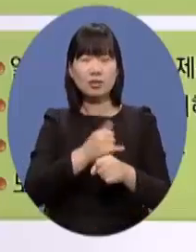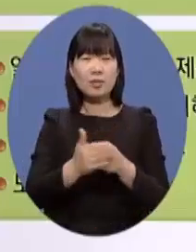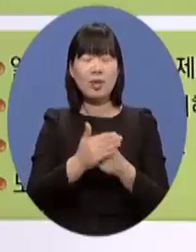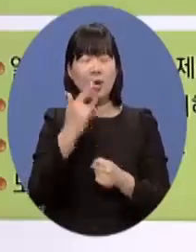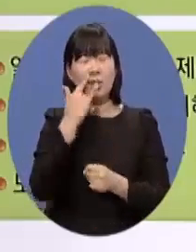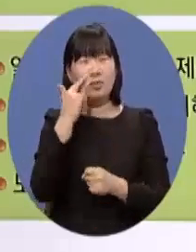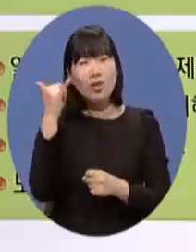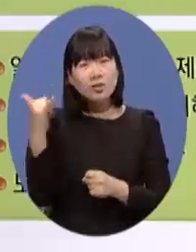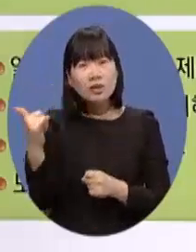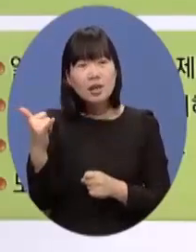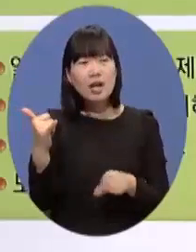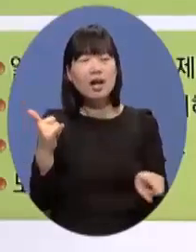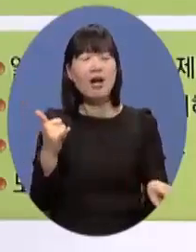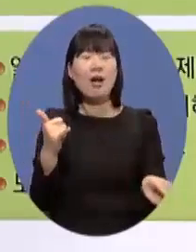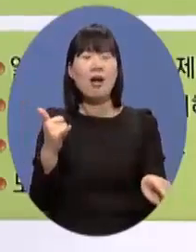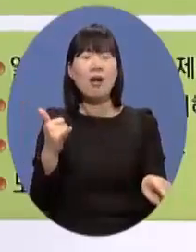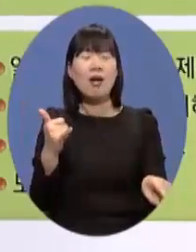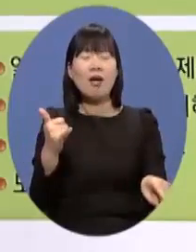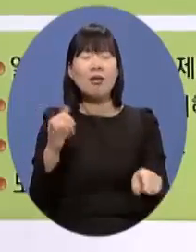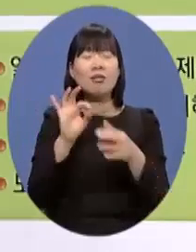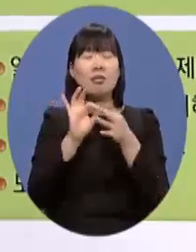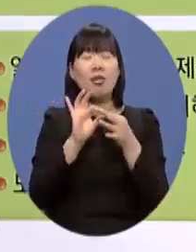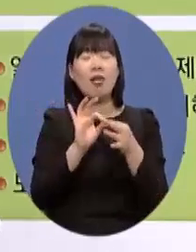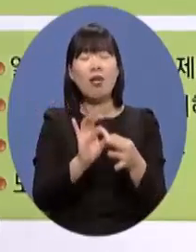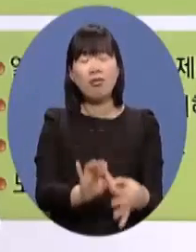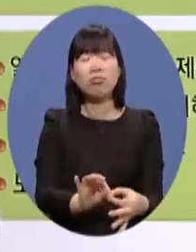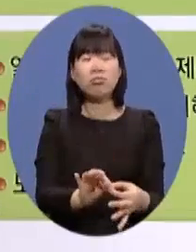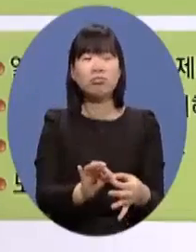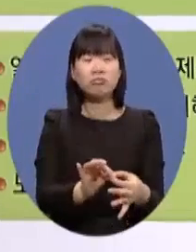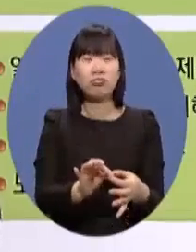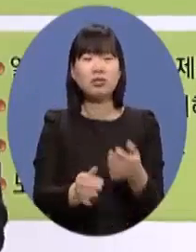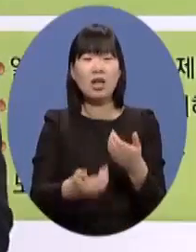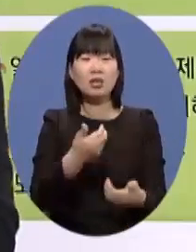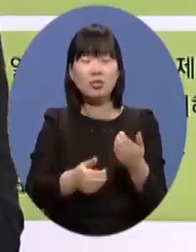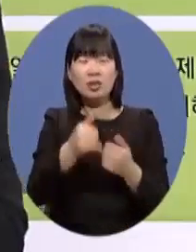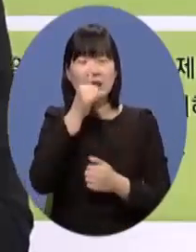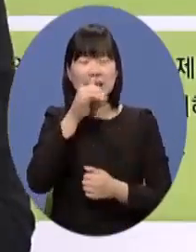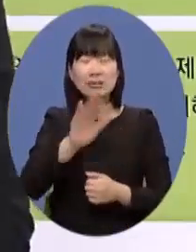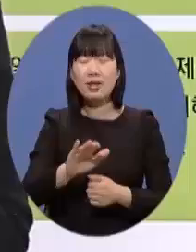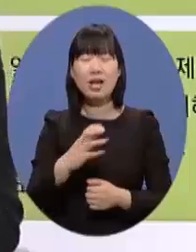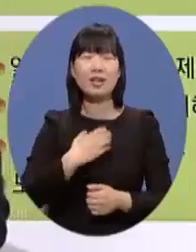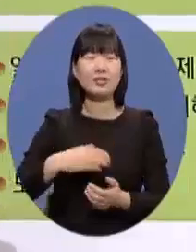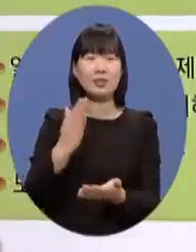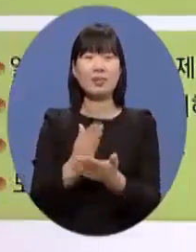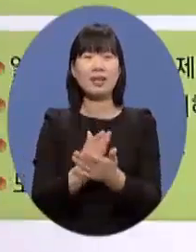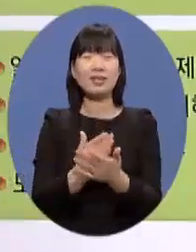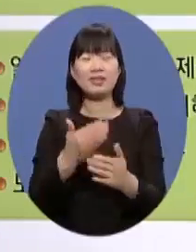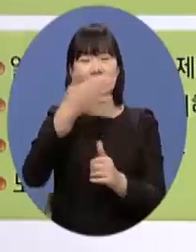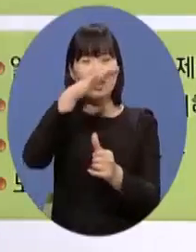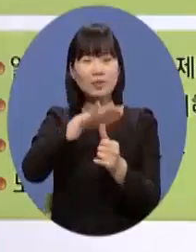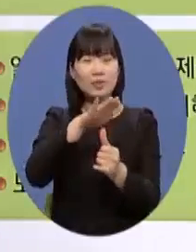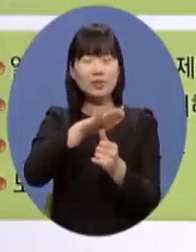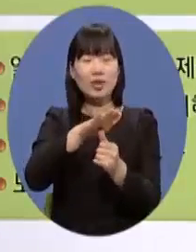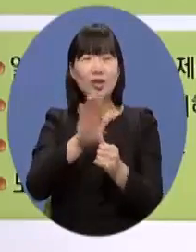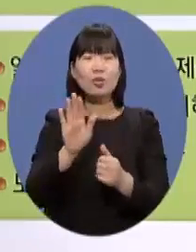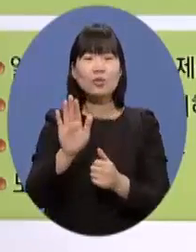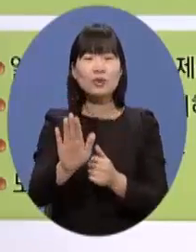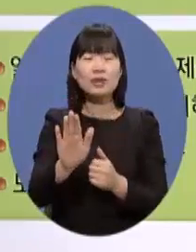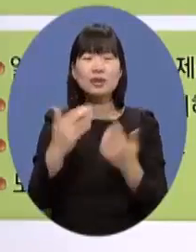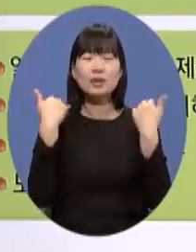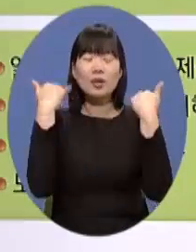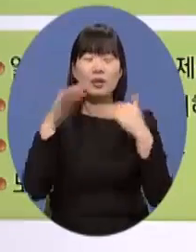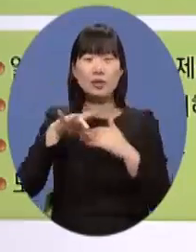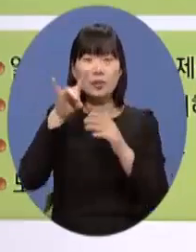부모님은 이러한 암흑기가 끝도 없이 갈 것 같지만 너무 걱정하지 말라 이거예요. 이게 청소년 후기나 성인